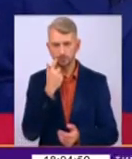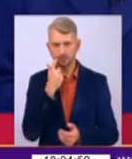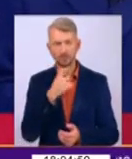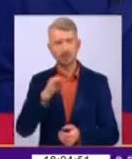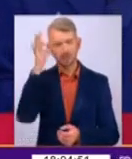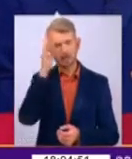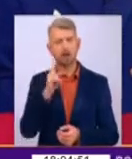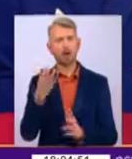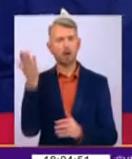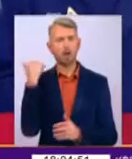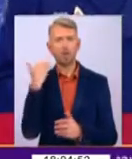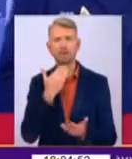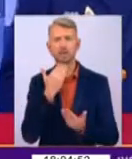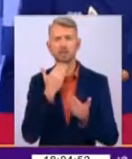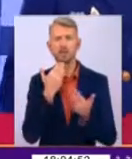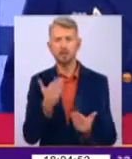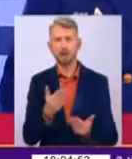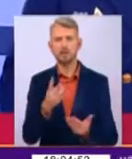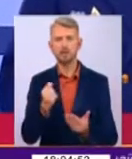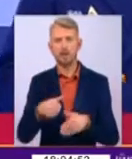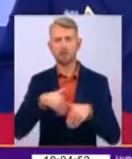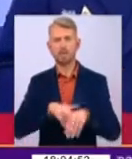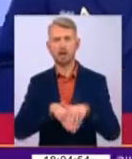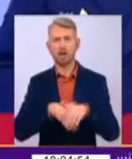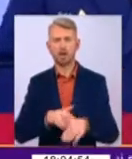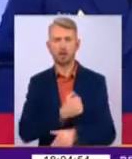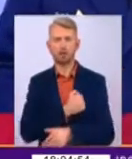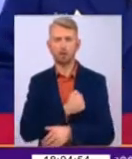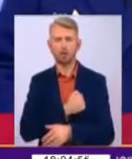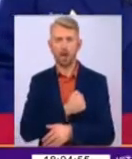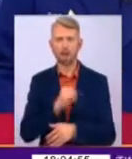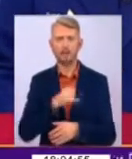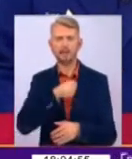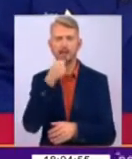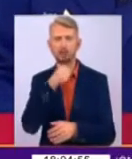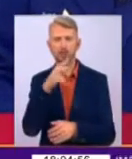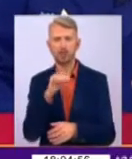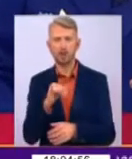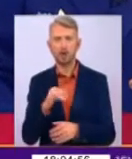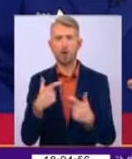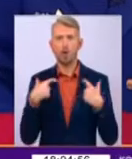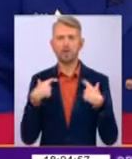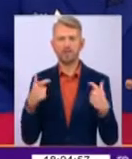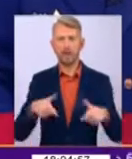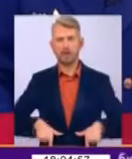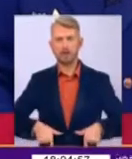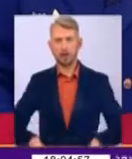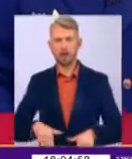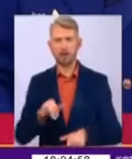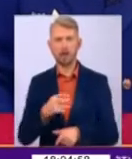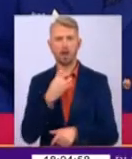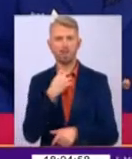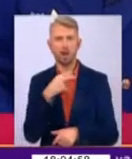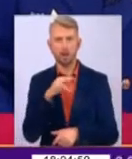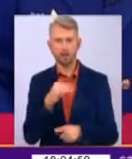Згадаєте, як колись звертались на парадах солдати і старшини, офіцери, генерали і адмірали. Це